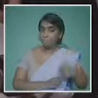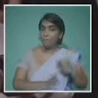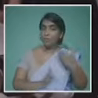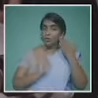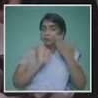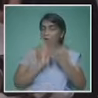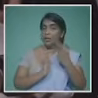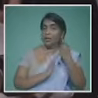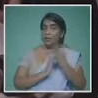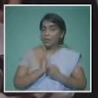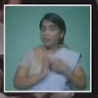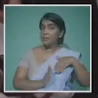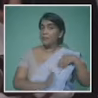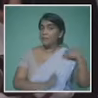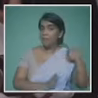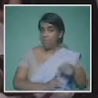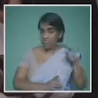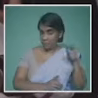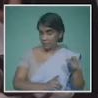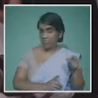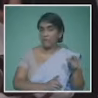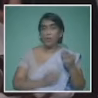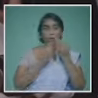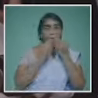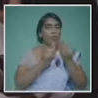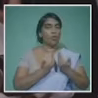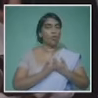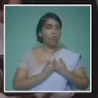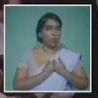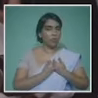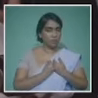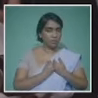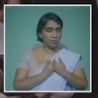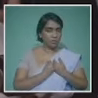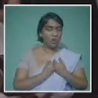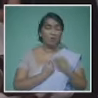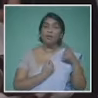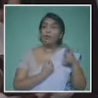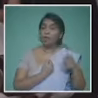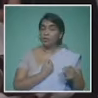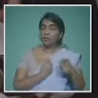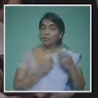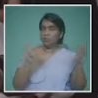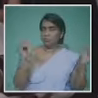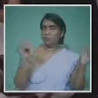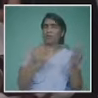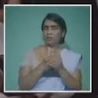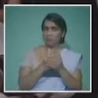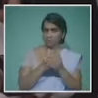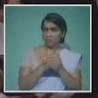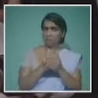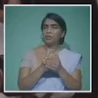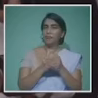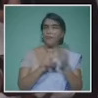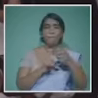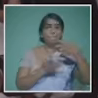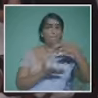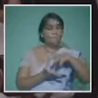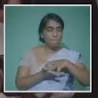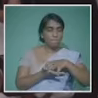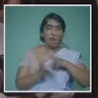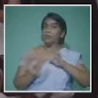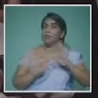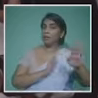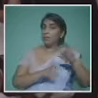කළා නීතිපතිතුමාගෙන් උපදෙස් ලබාගෙන ඒකේ මුවාවෙන් පළාත් පාලන